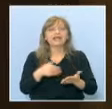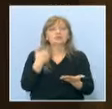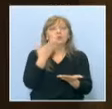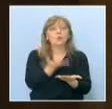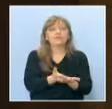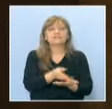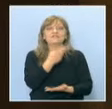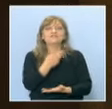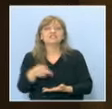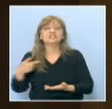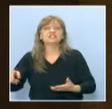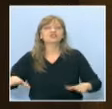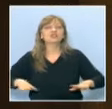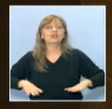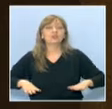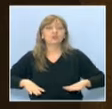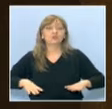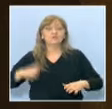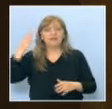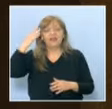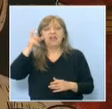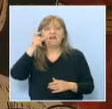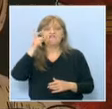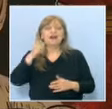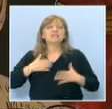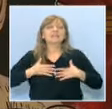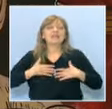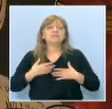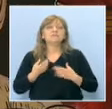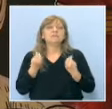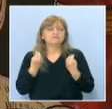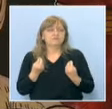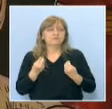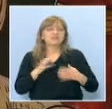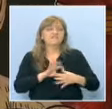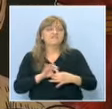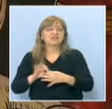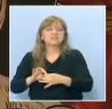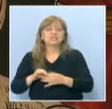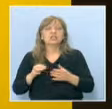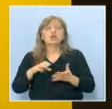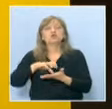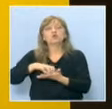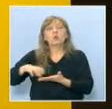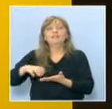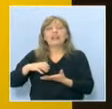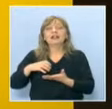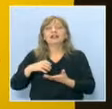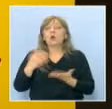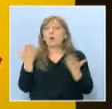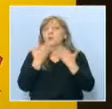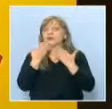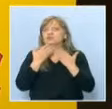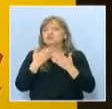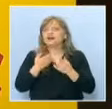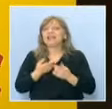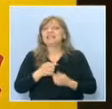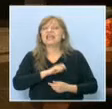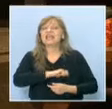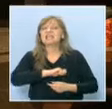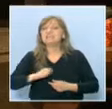страната. Варна има превъзходни връзки с отдел образование на посолството на Испания. Освен това, градът е фестивален център за